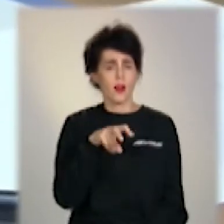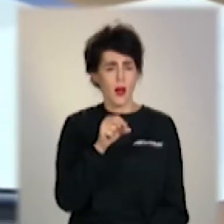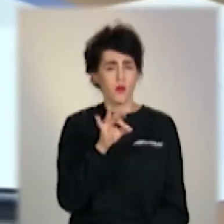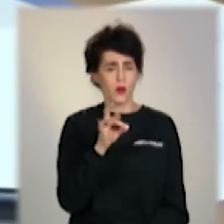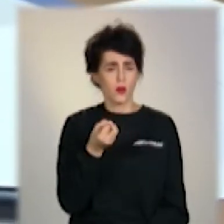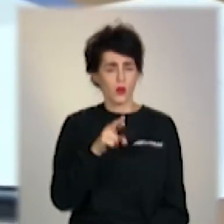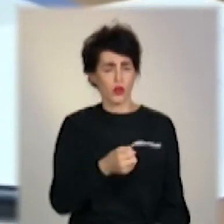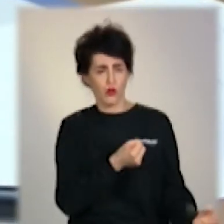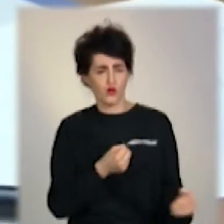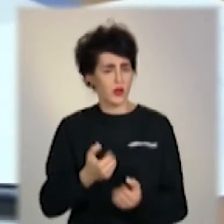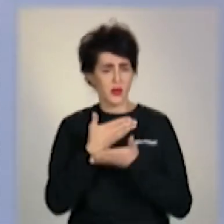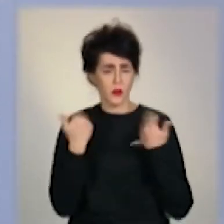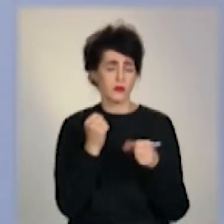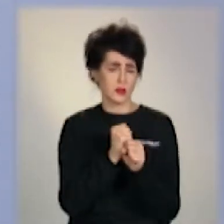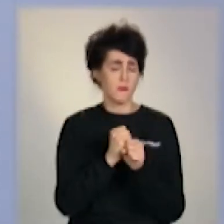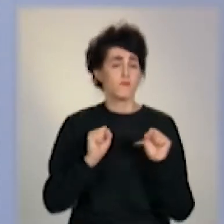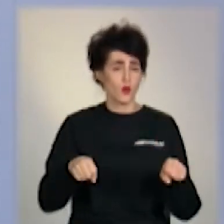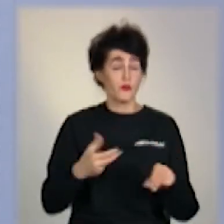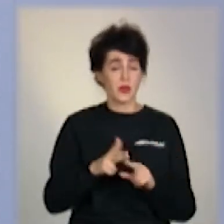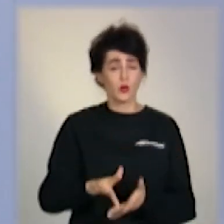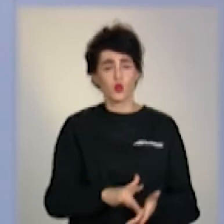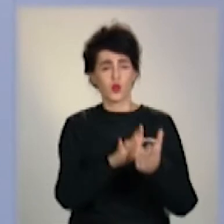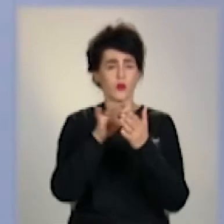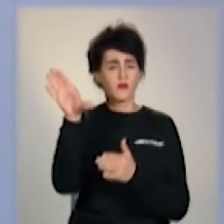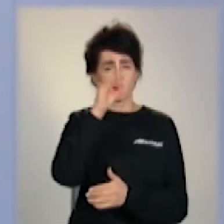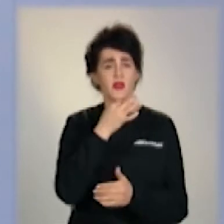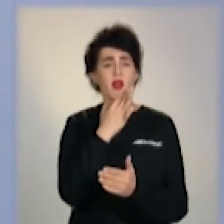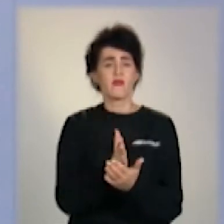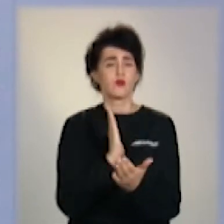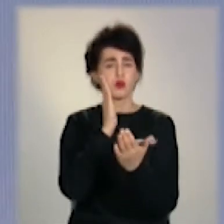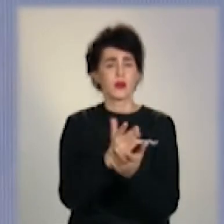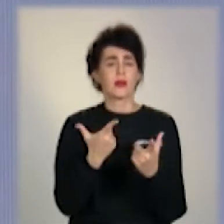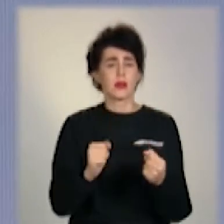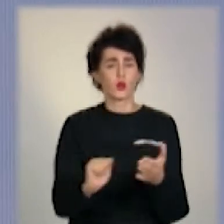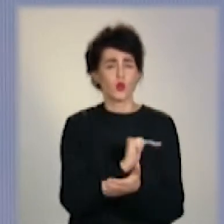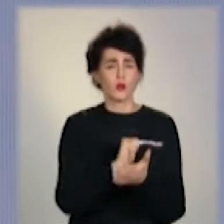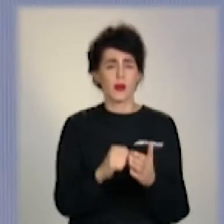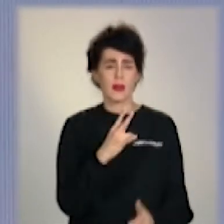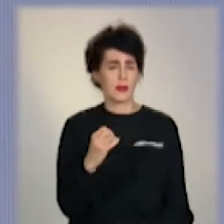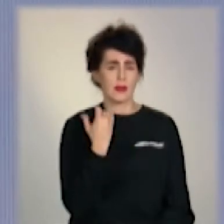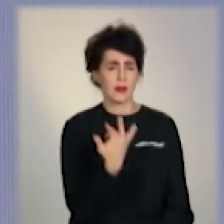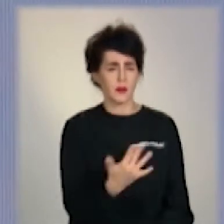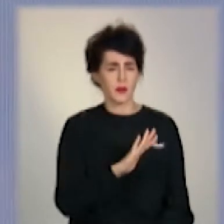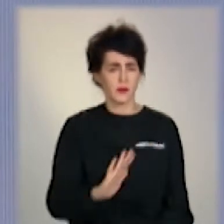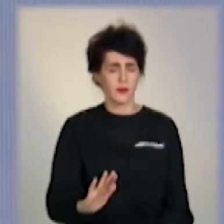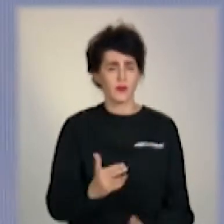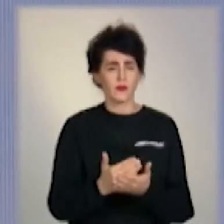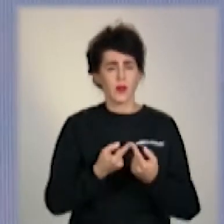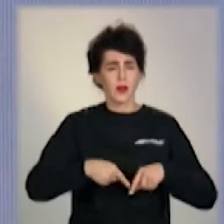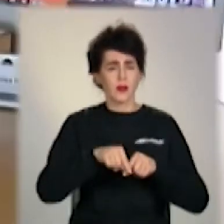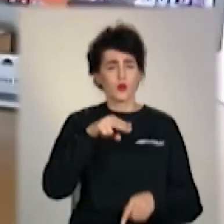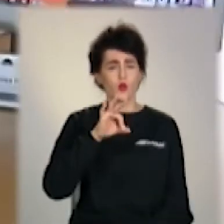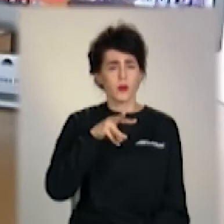без затримок. Попри це, серед туристів у попиті ті маршрути, де цей документ не вимагають. Зокрема, в